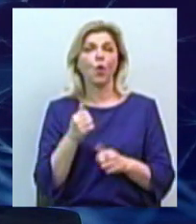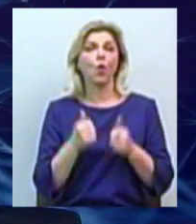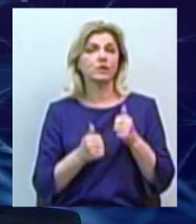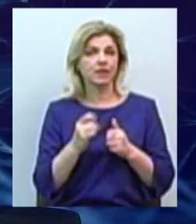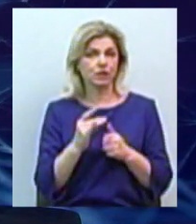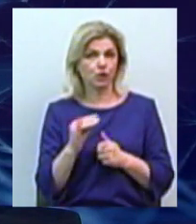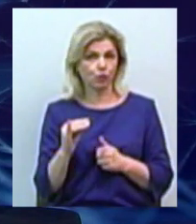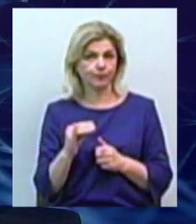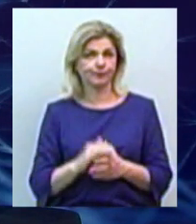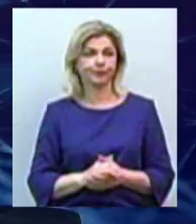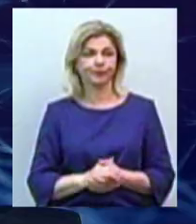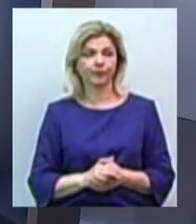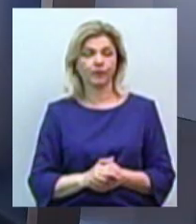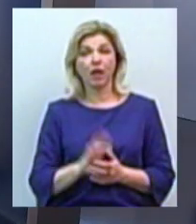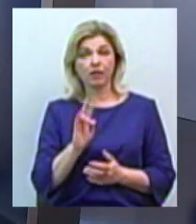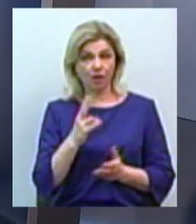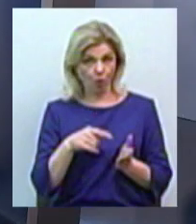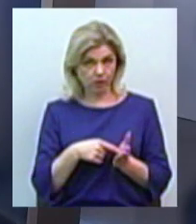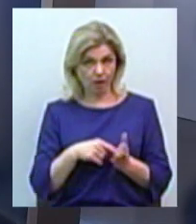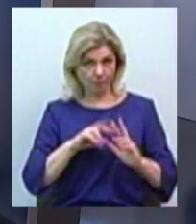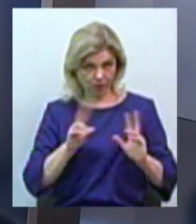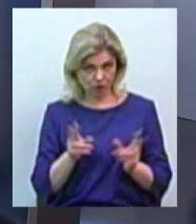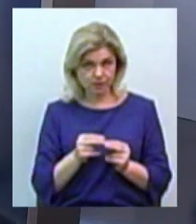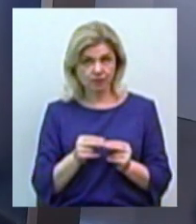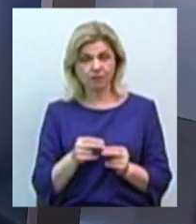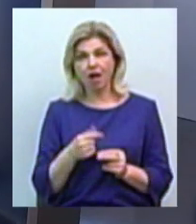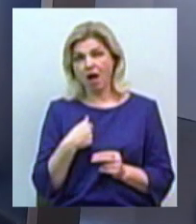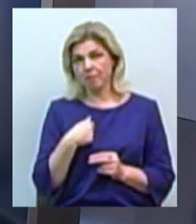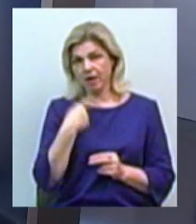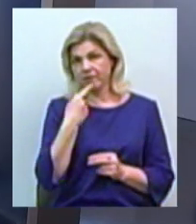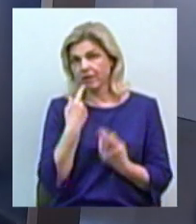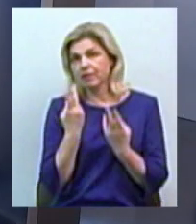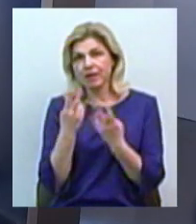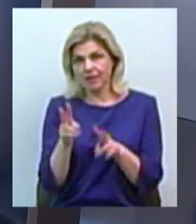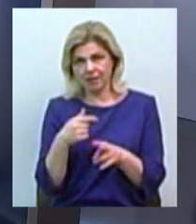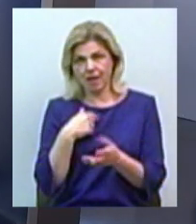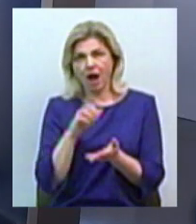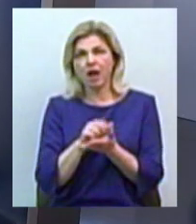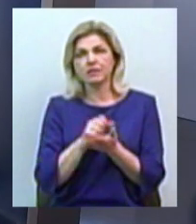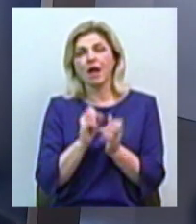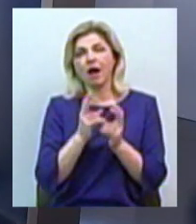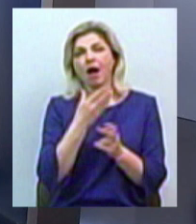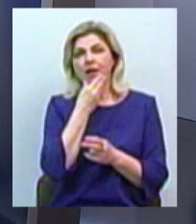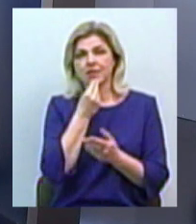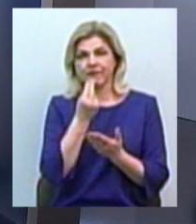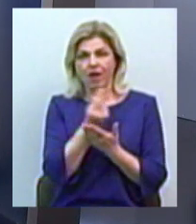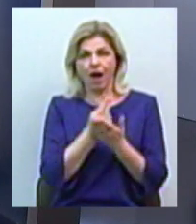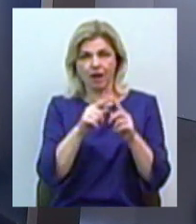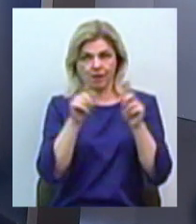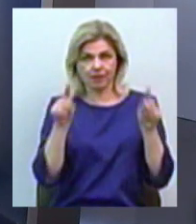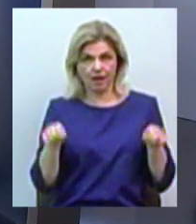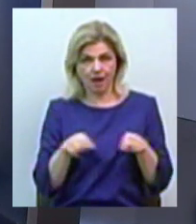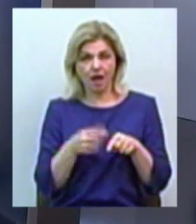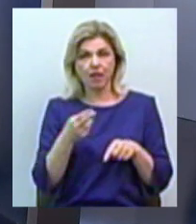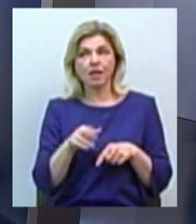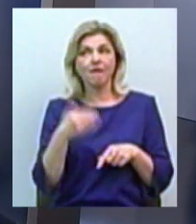як містяни, ми кажемо, що нам не потрібна концесія як картинка, картинка. Тому що для вас картинка, і вас